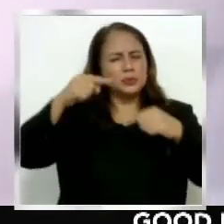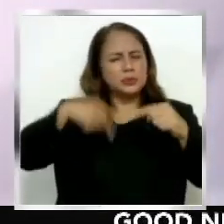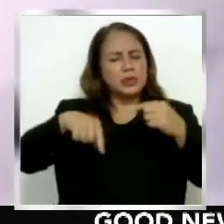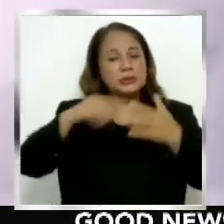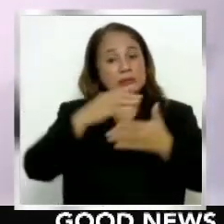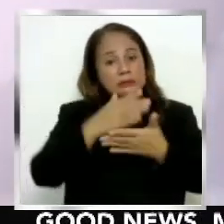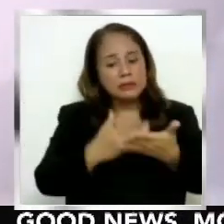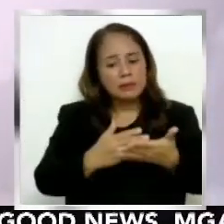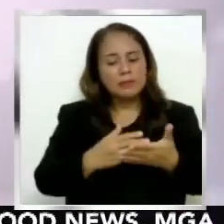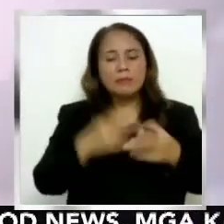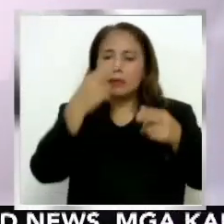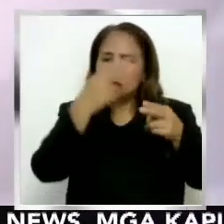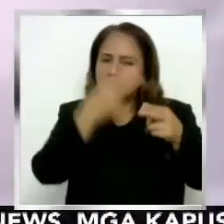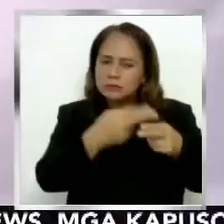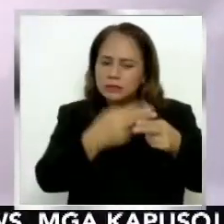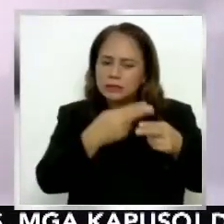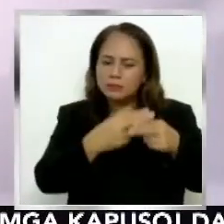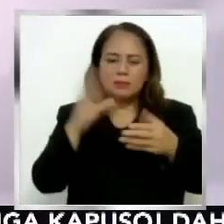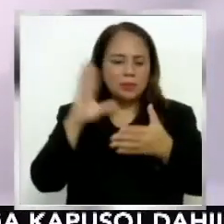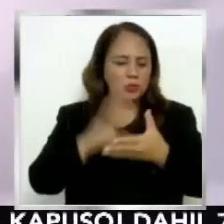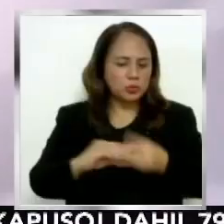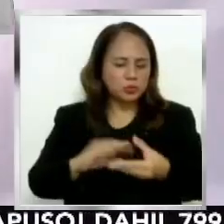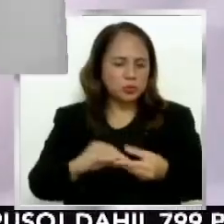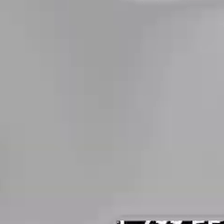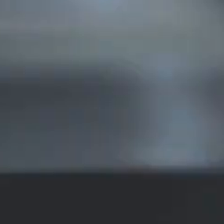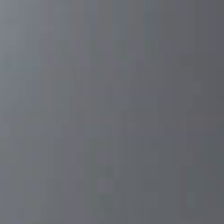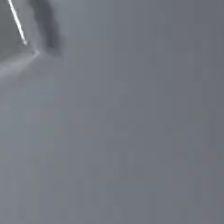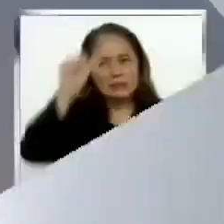at kwento tumatak sa mga balita.